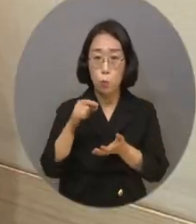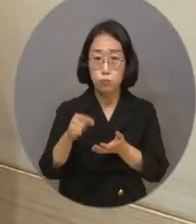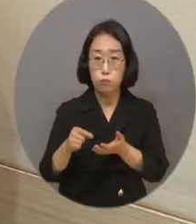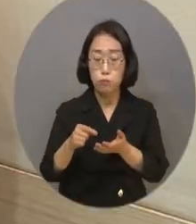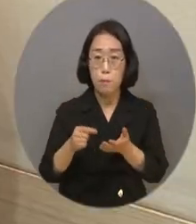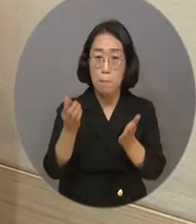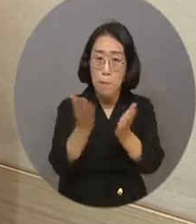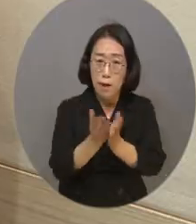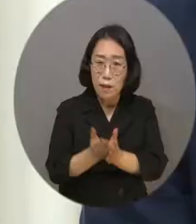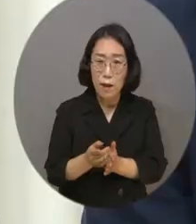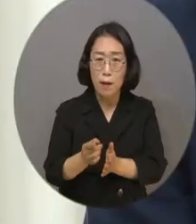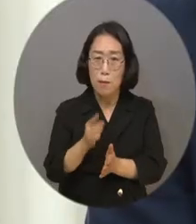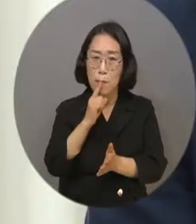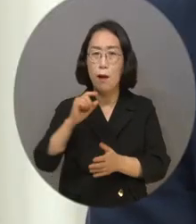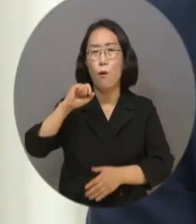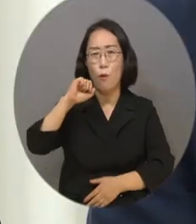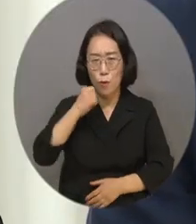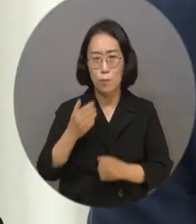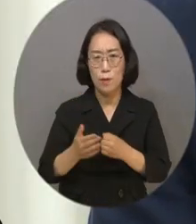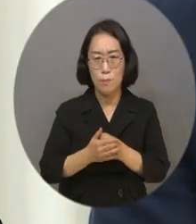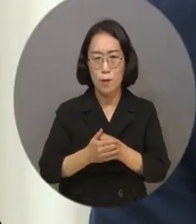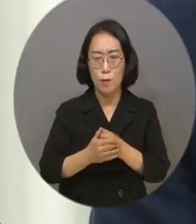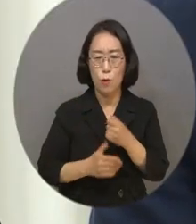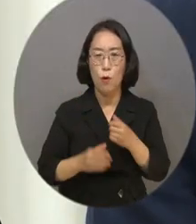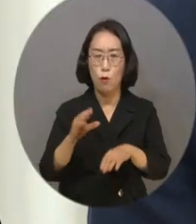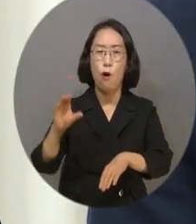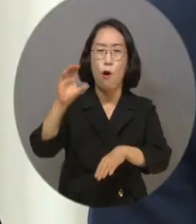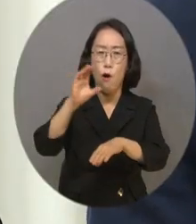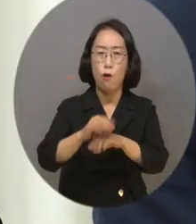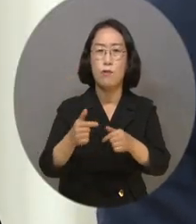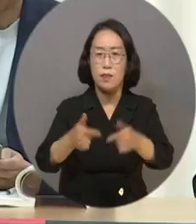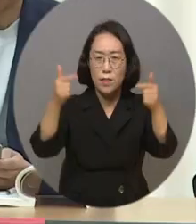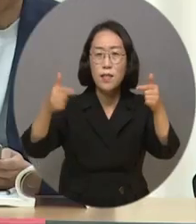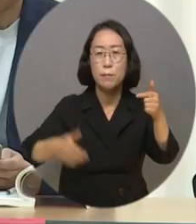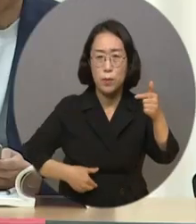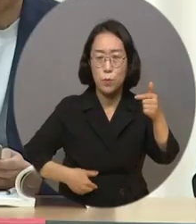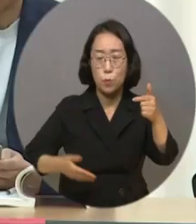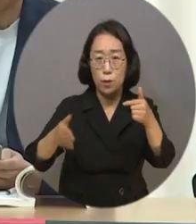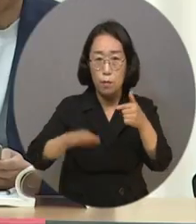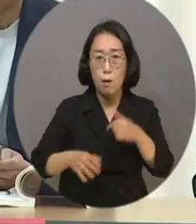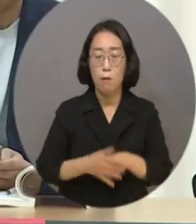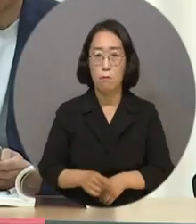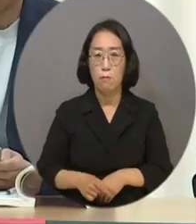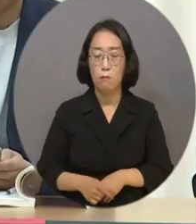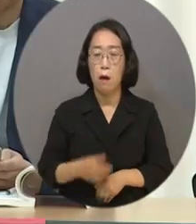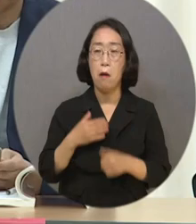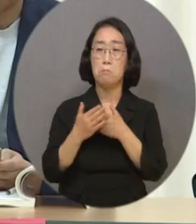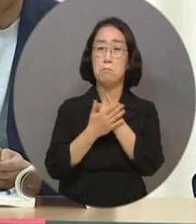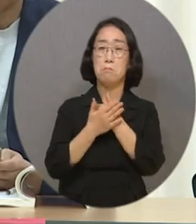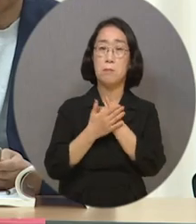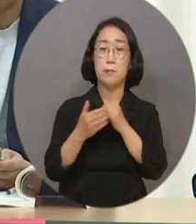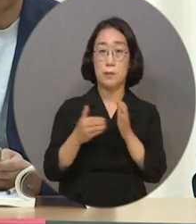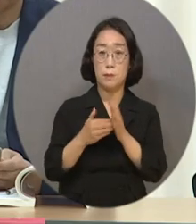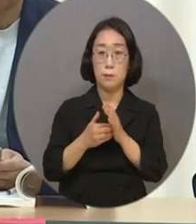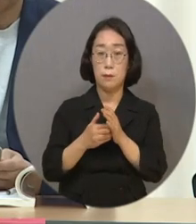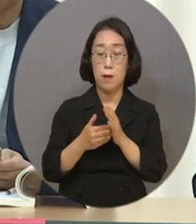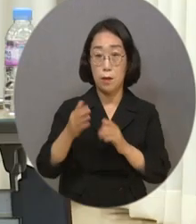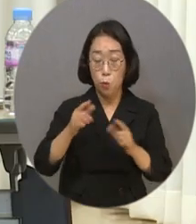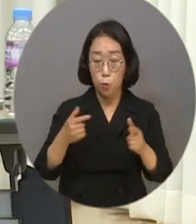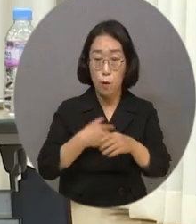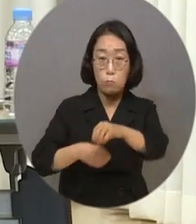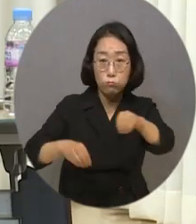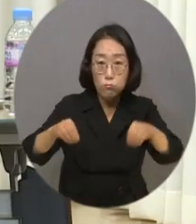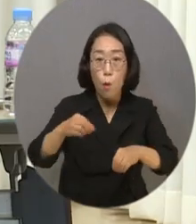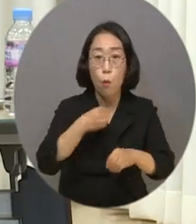때문에 결국은 예산을 늘려야 한다는 지적도 나왔습니다. 하지만 수동적인 복지 수혜자에서 벗어나 자신이 원하는